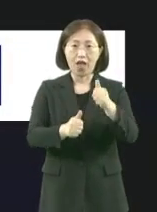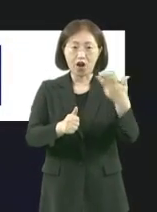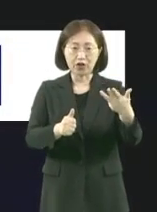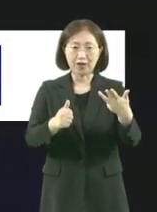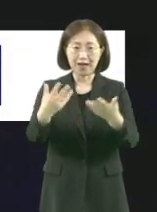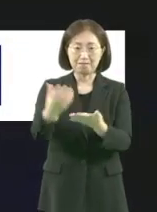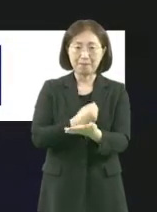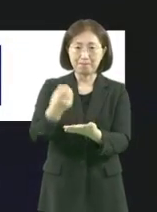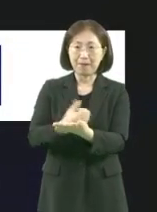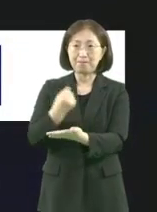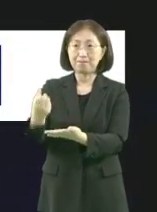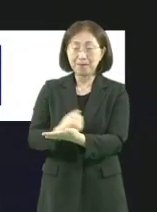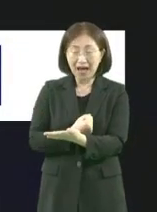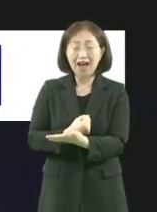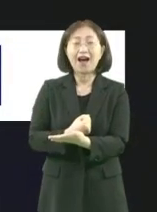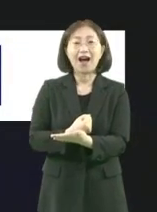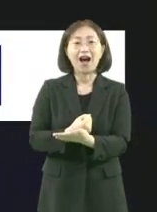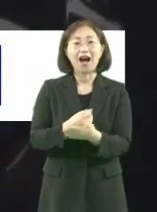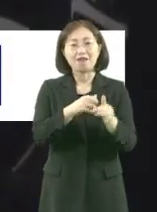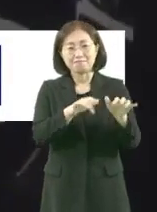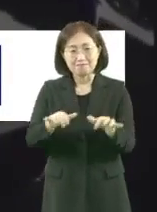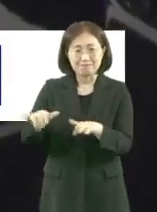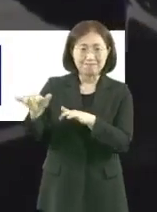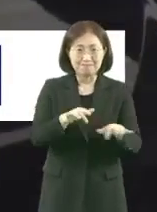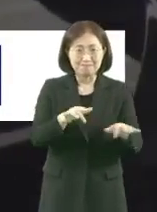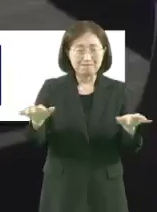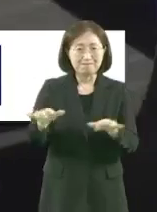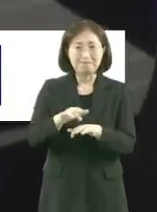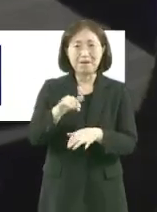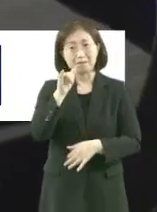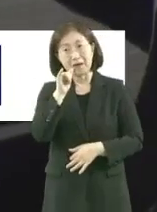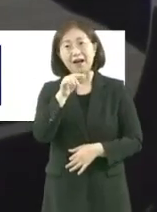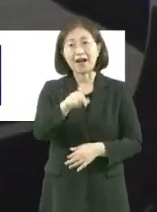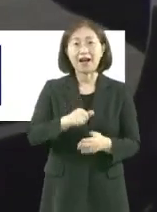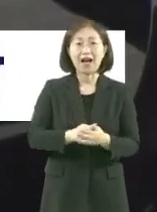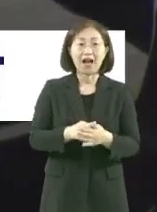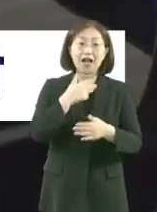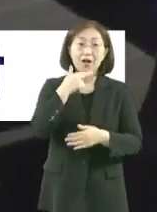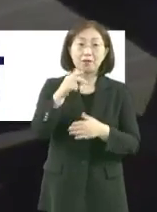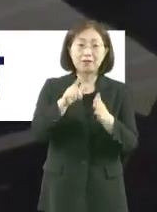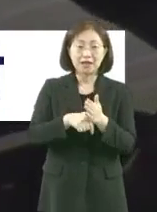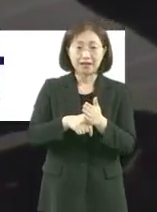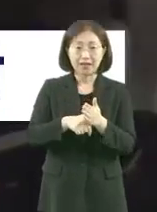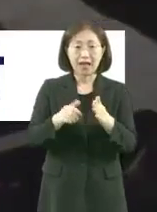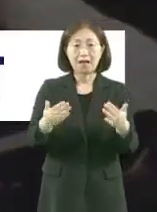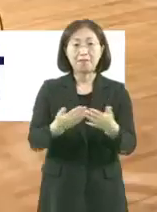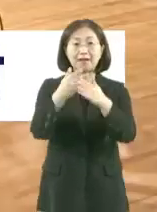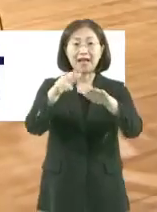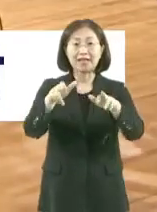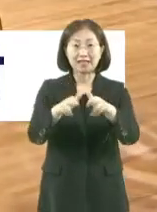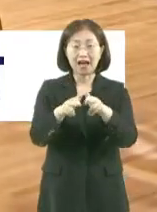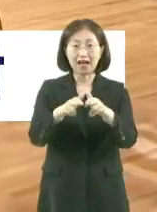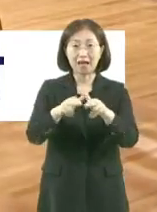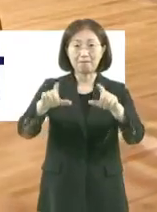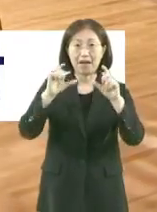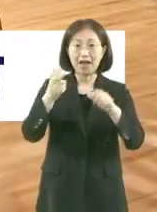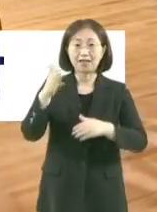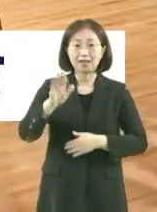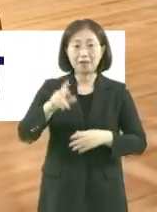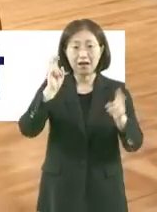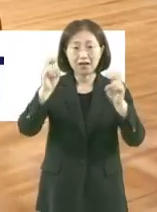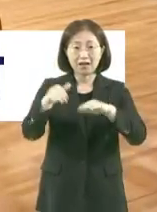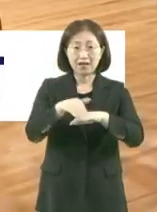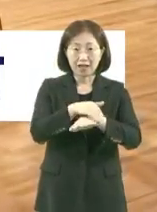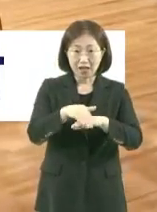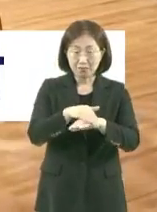임종현 씨의 열정적 연주 모습입니다. 임 씨는 7살에 발달장애 판정을 받았지만 직장을 다니며 혼자